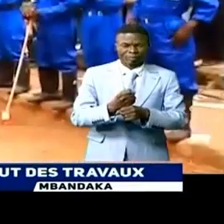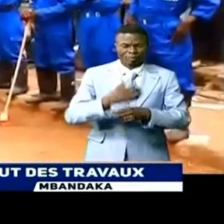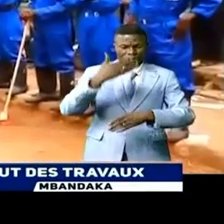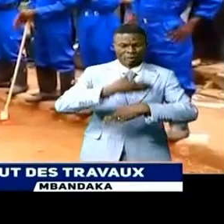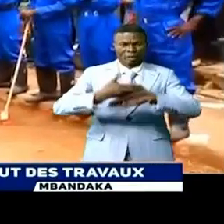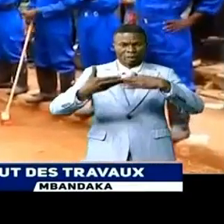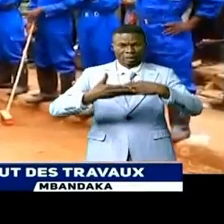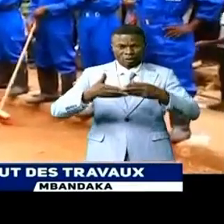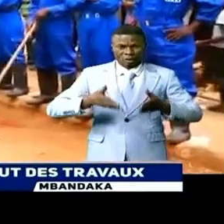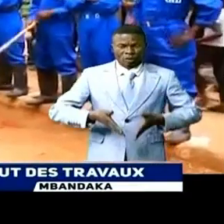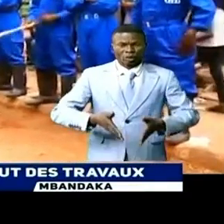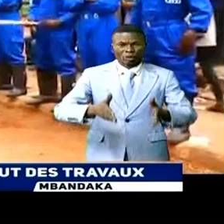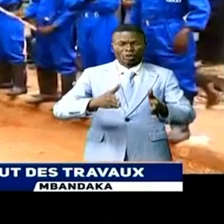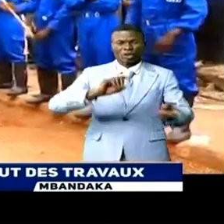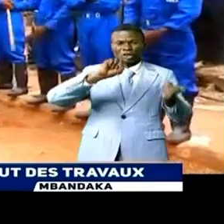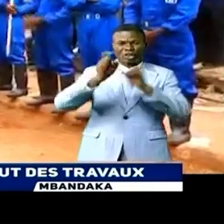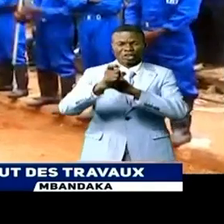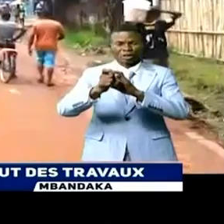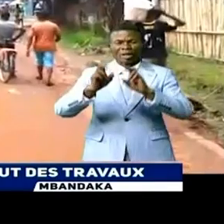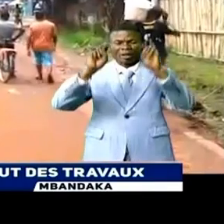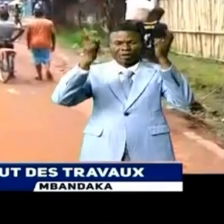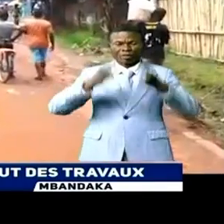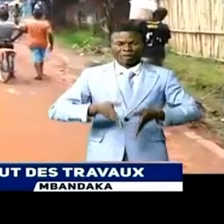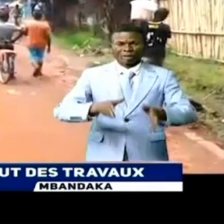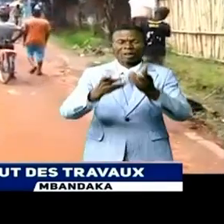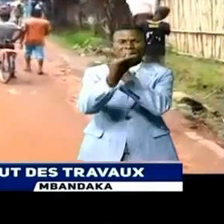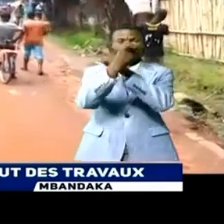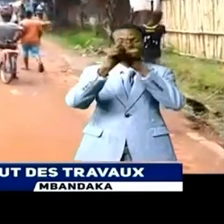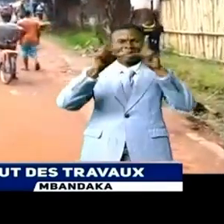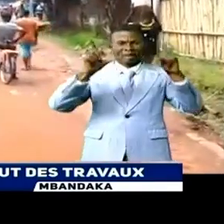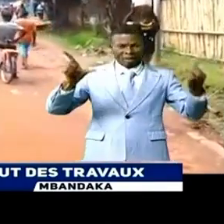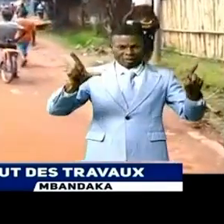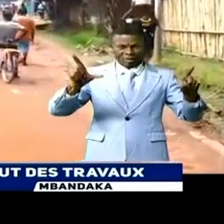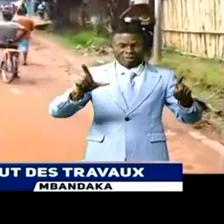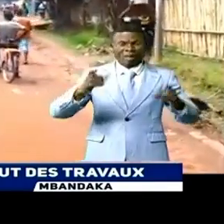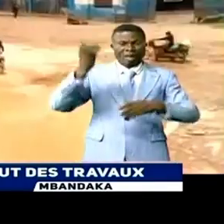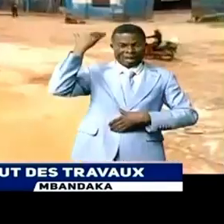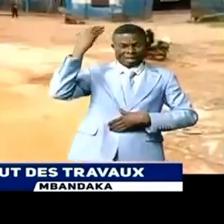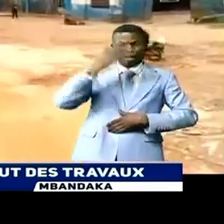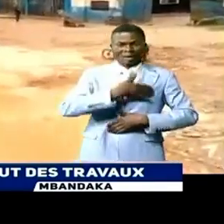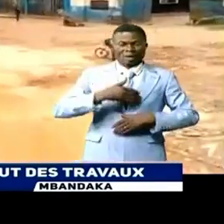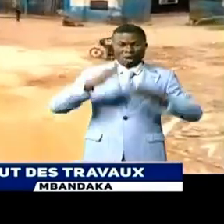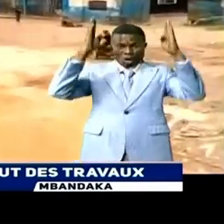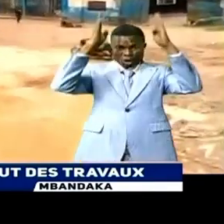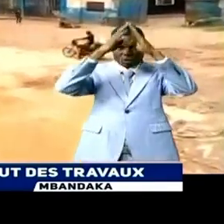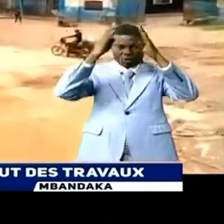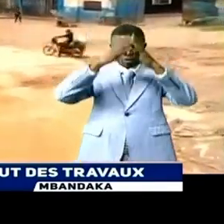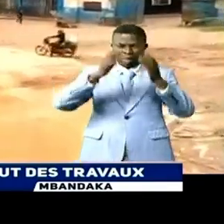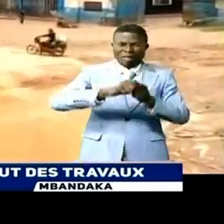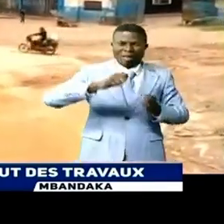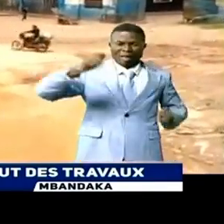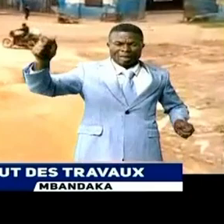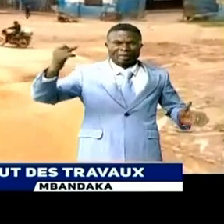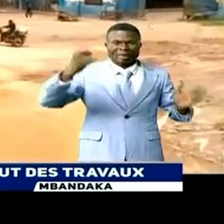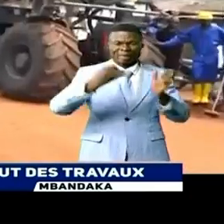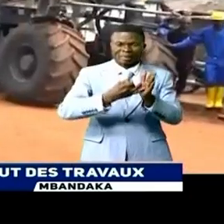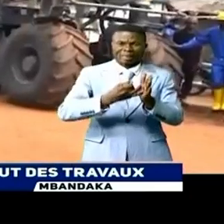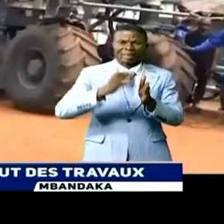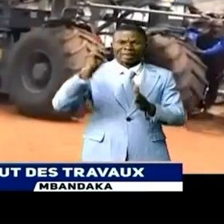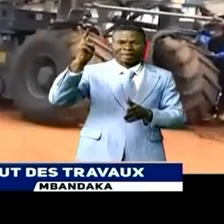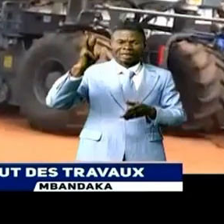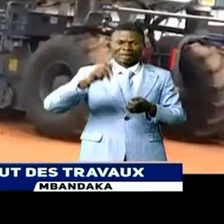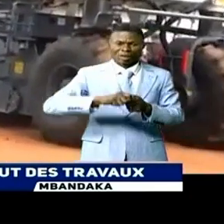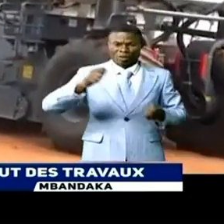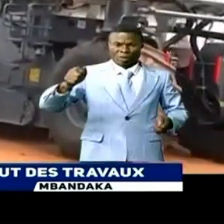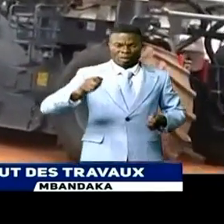et de modernisation de l'avenue de la libération et c'est mobutu est d'une longueur de plus de 6 km elle va